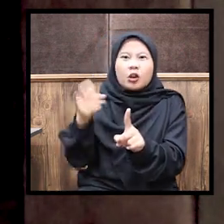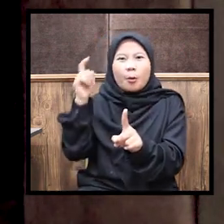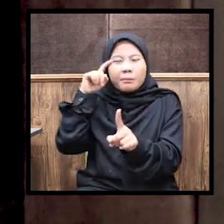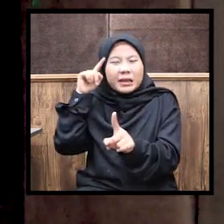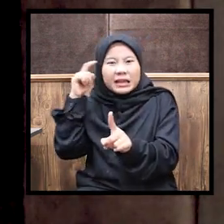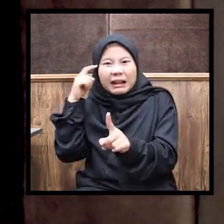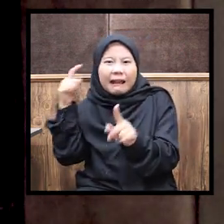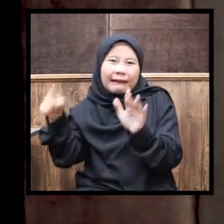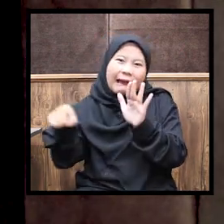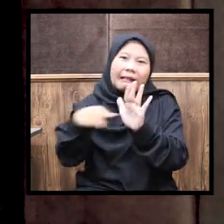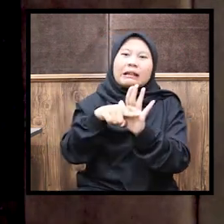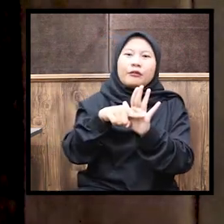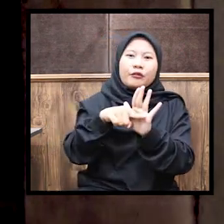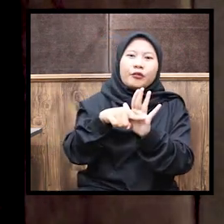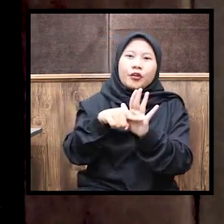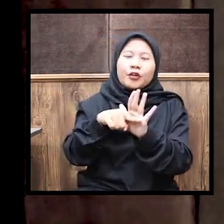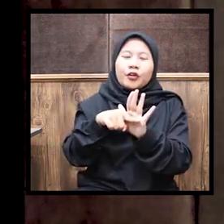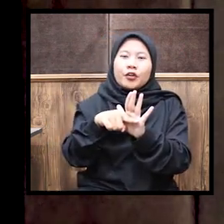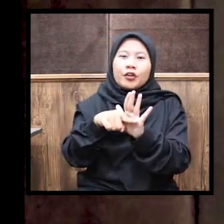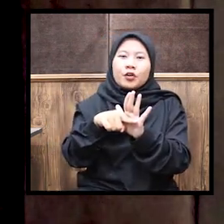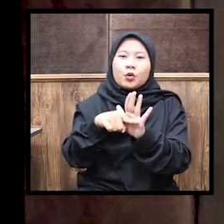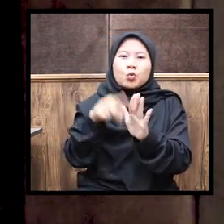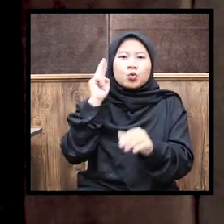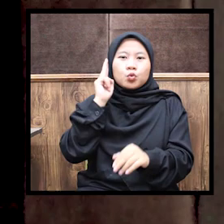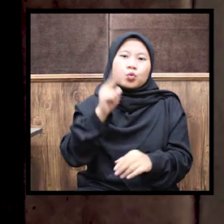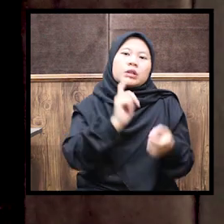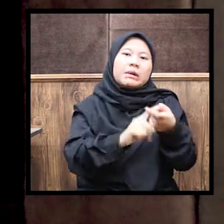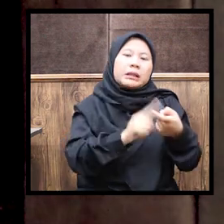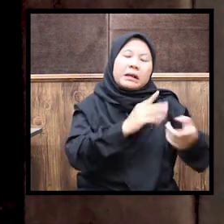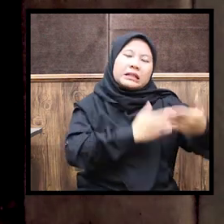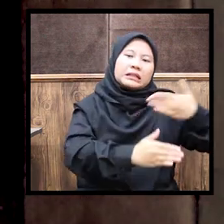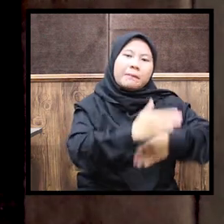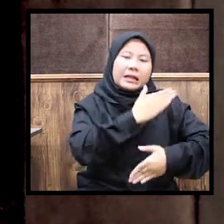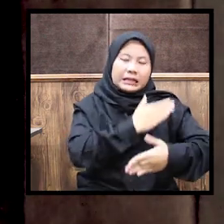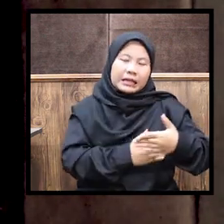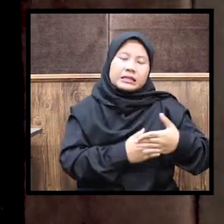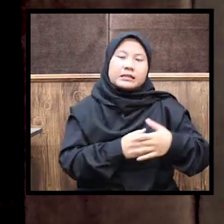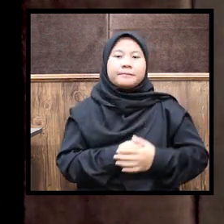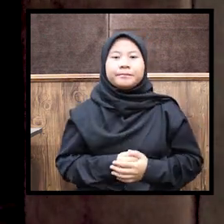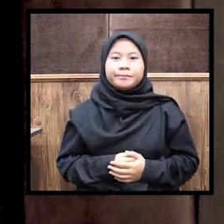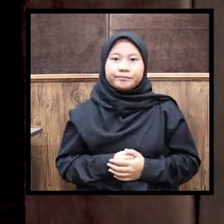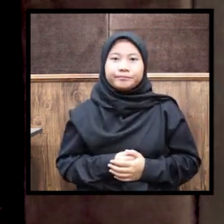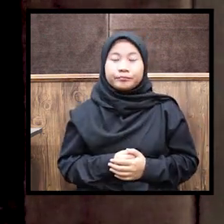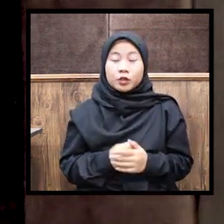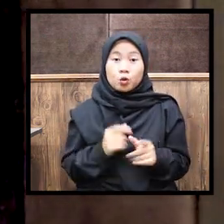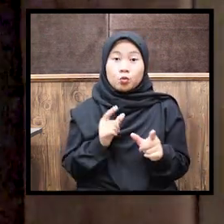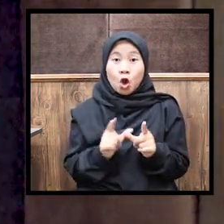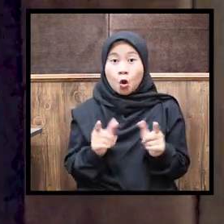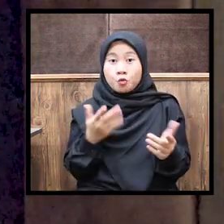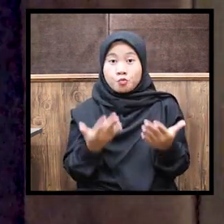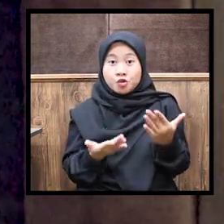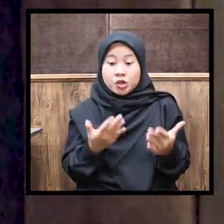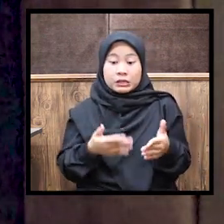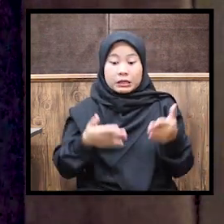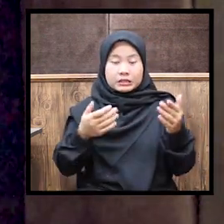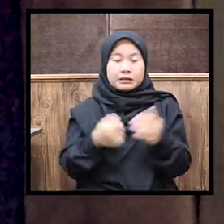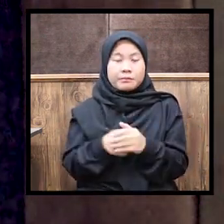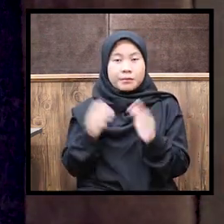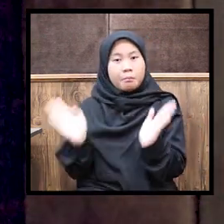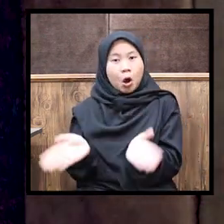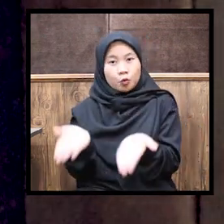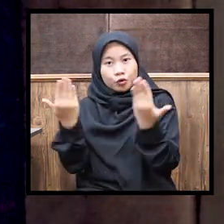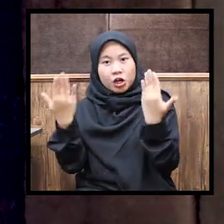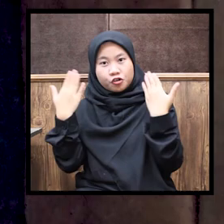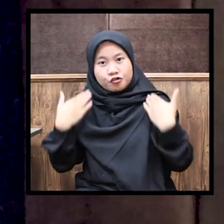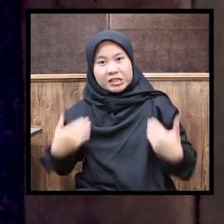nonondisabilitas terhadap teman-teman penj disabilitas pekerjaan itu walaupun dari dari segi fisik ya pembangunan fisik